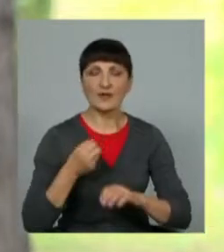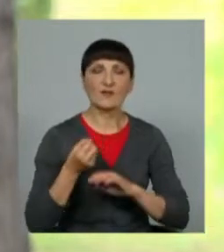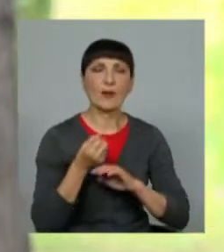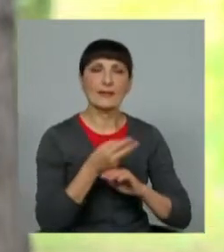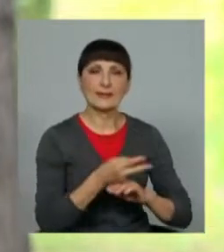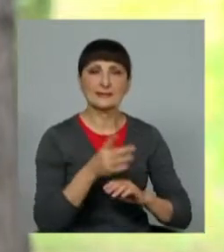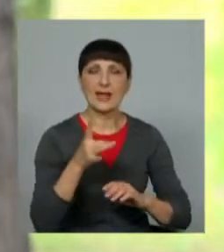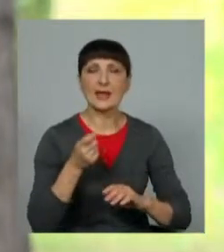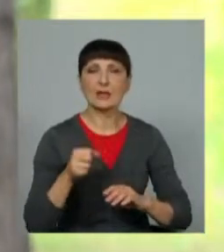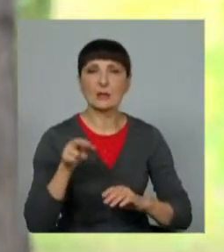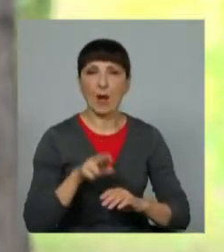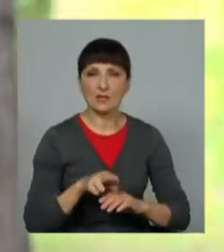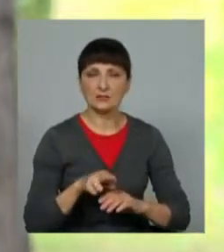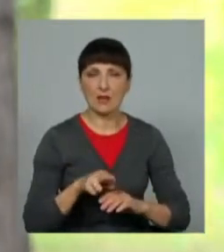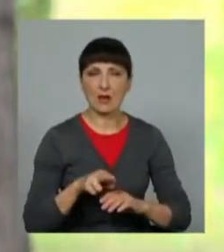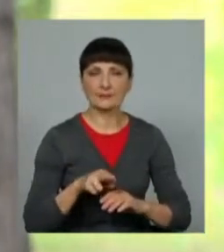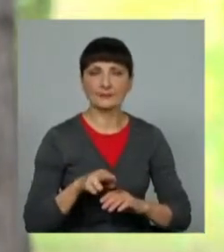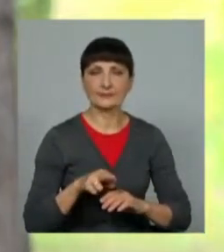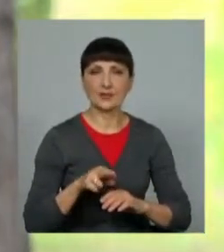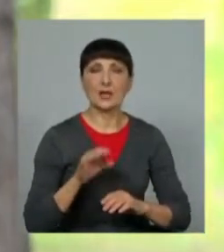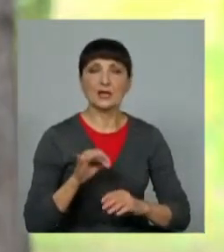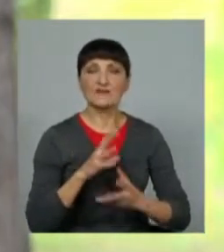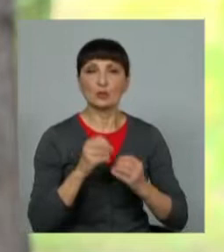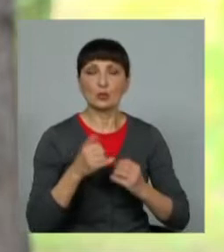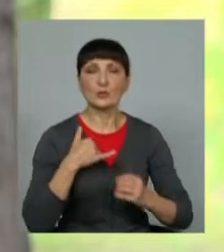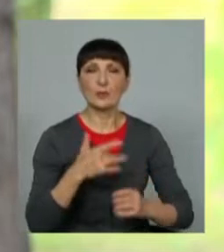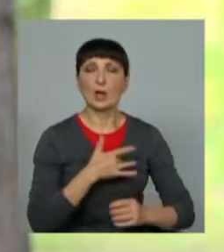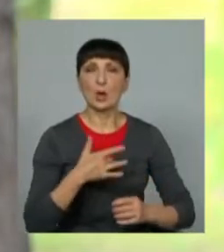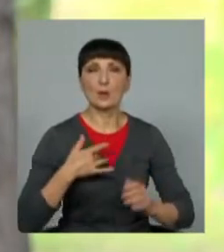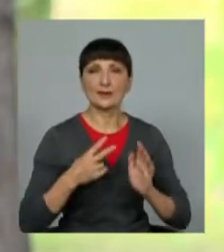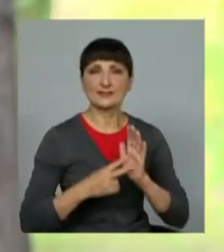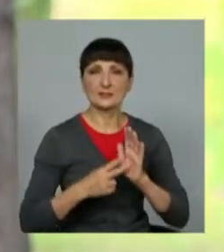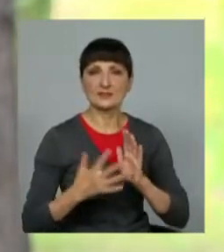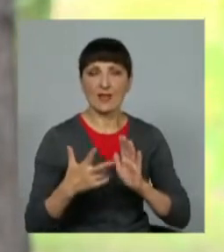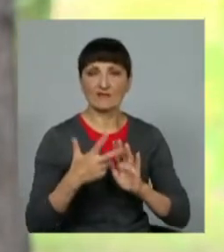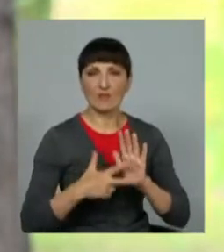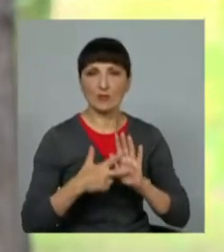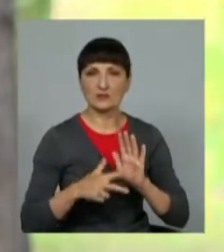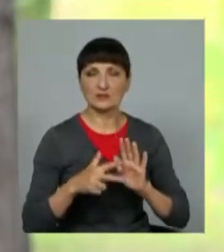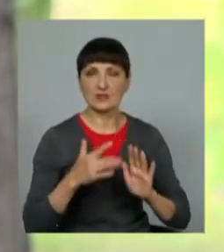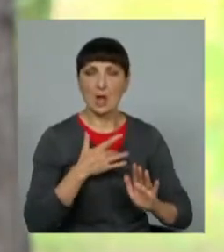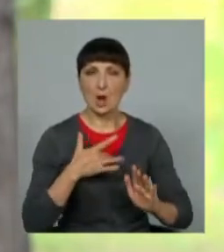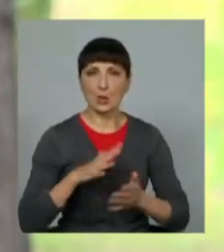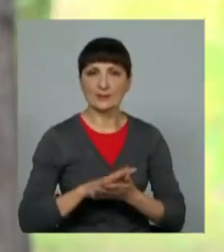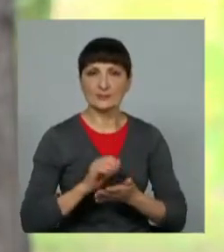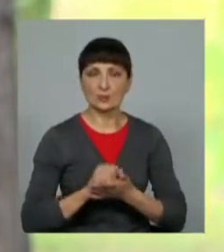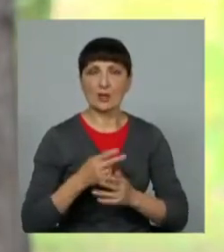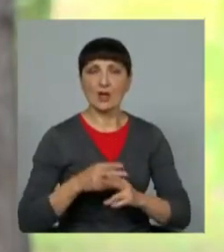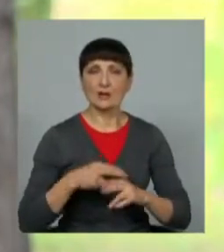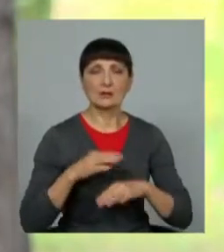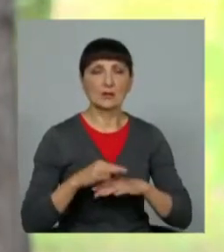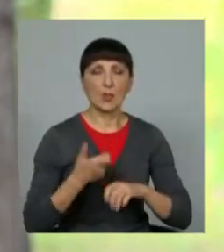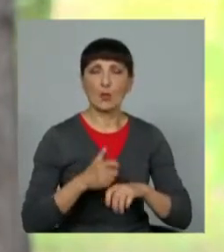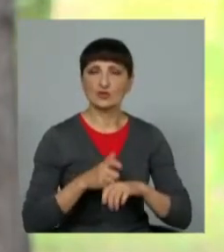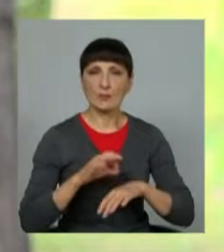в реанимацию, и в итоге у меня было поражение 75-80% легких. Эта болезнь переносилась